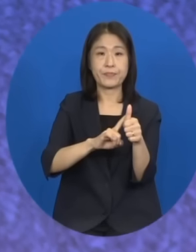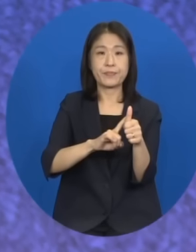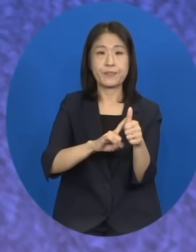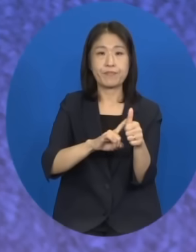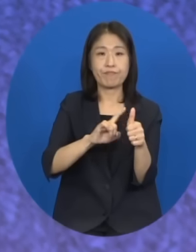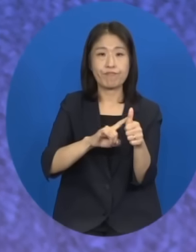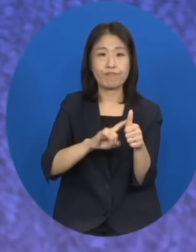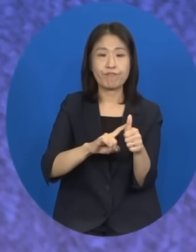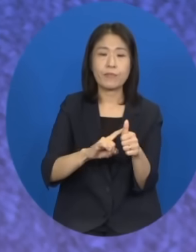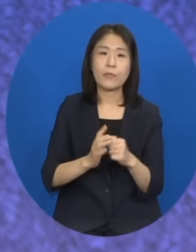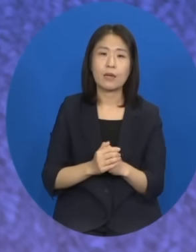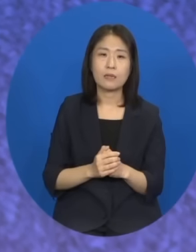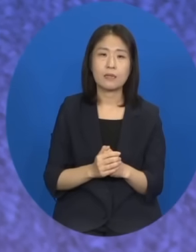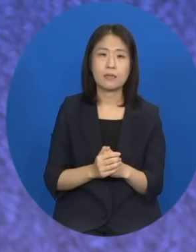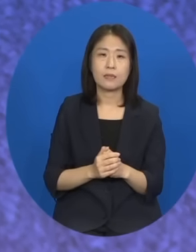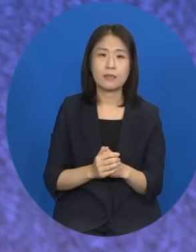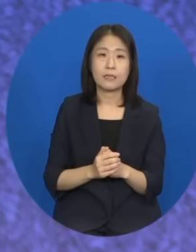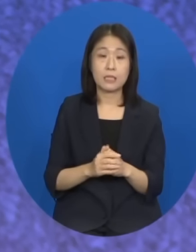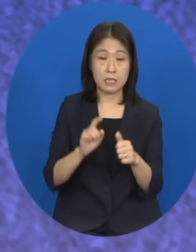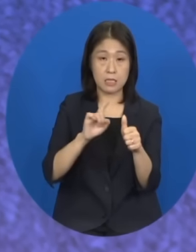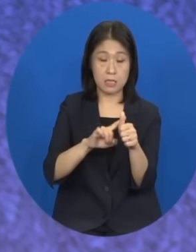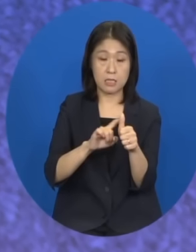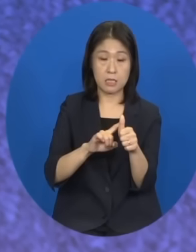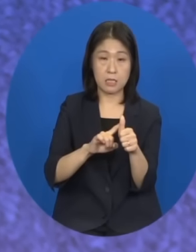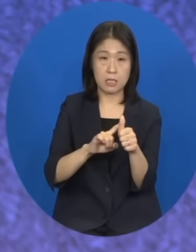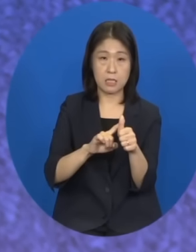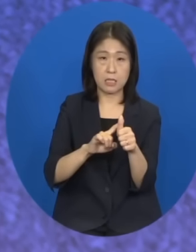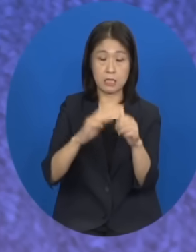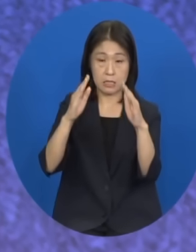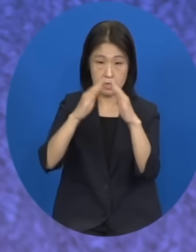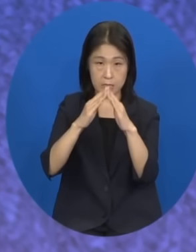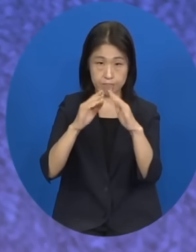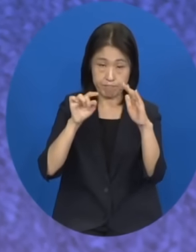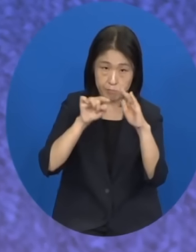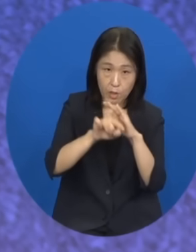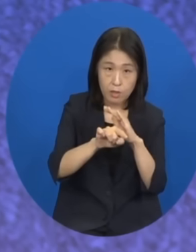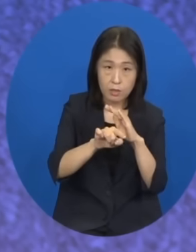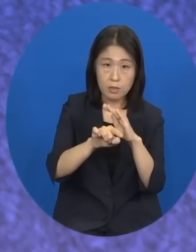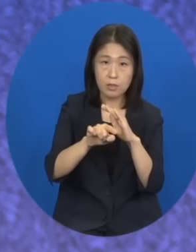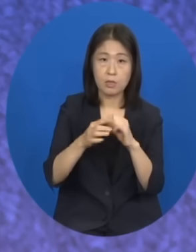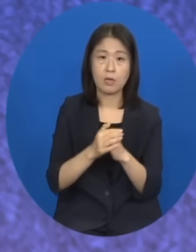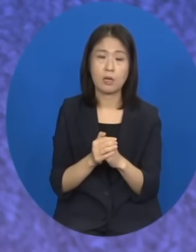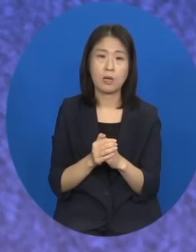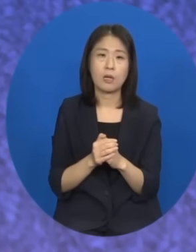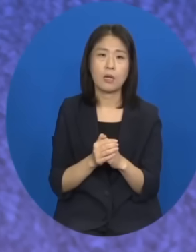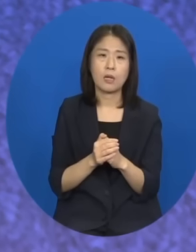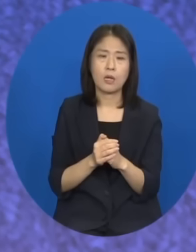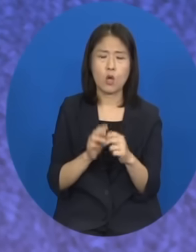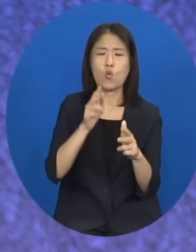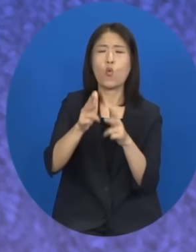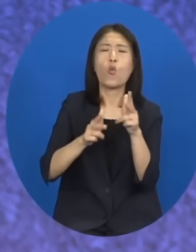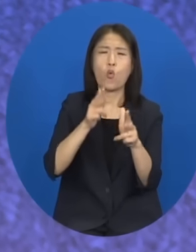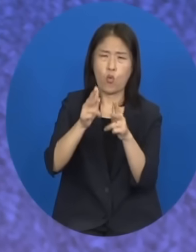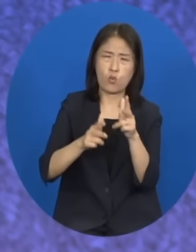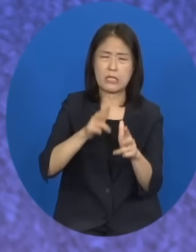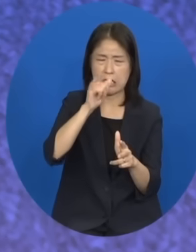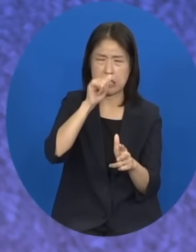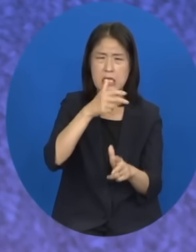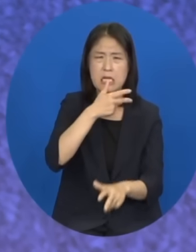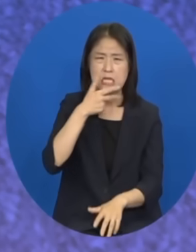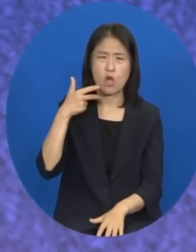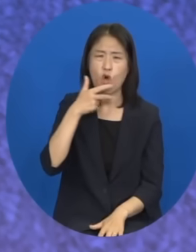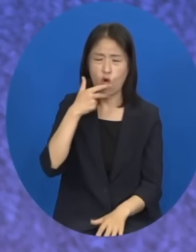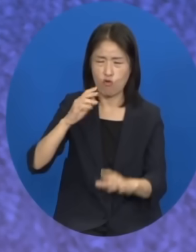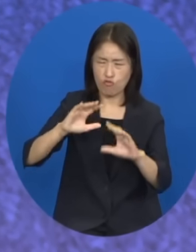저는 전혀 몰랐습니다. 가봤더니 거기가 방직 공장이 있었던 터예요. 영국